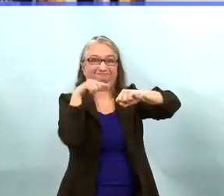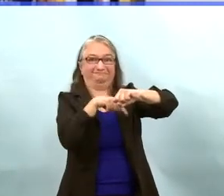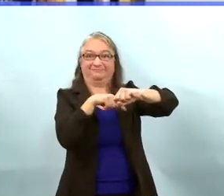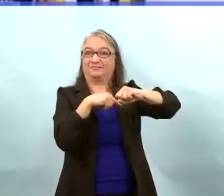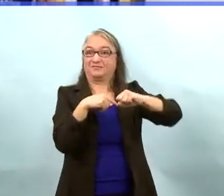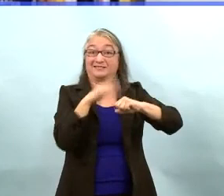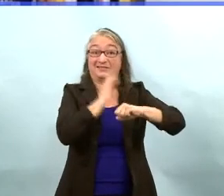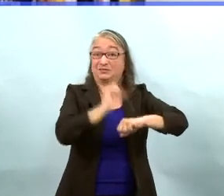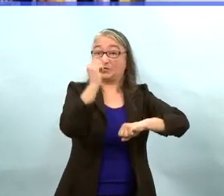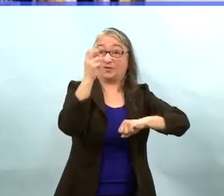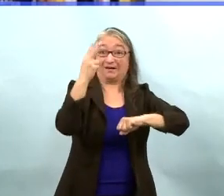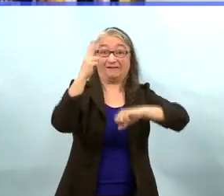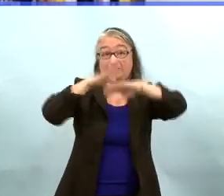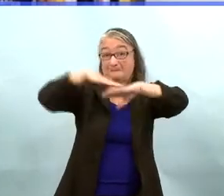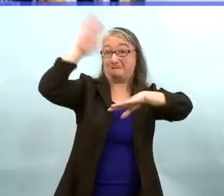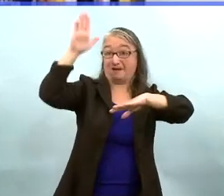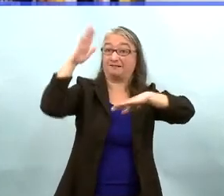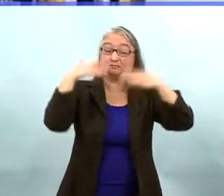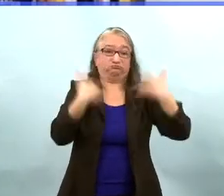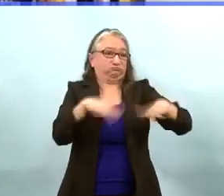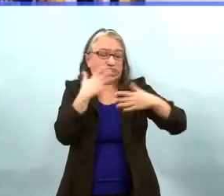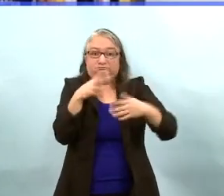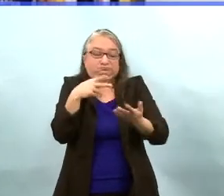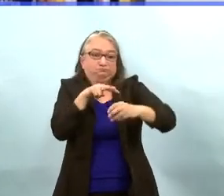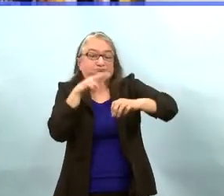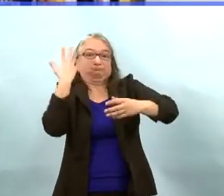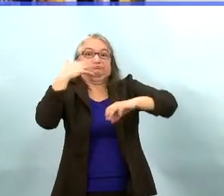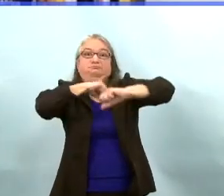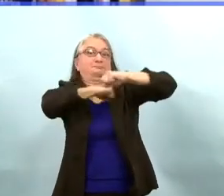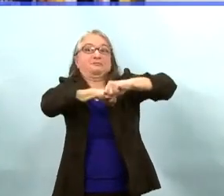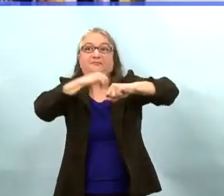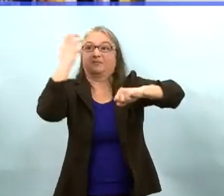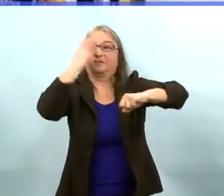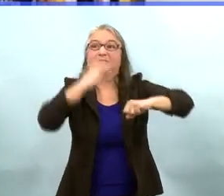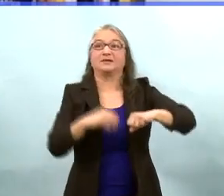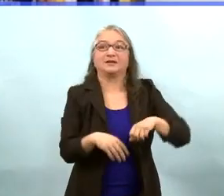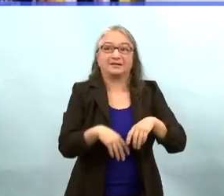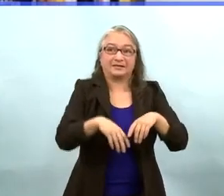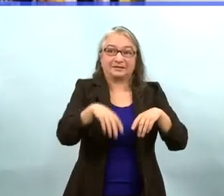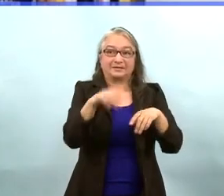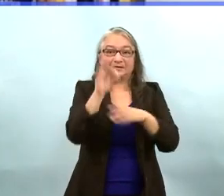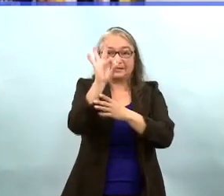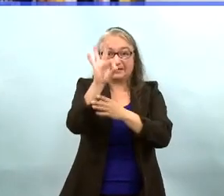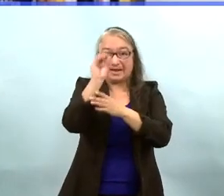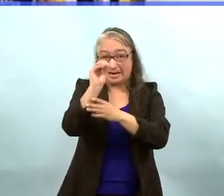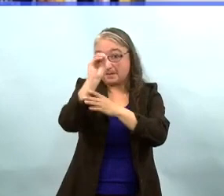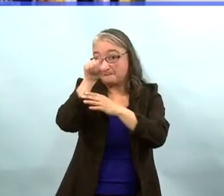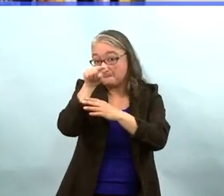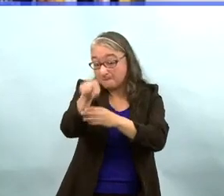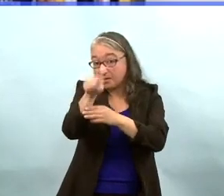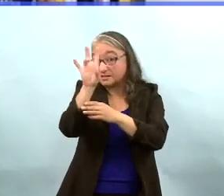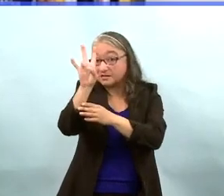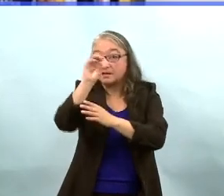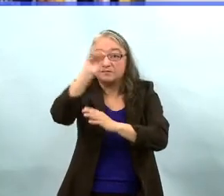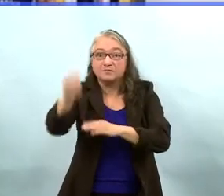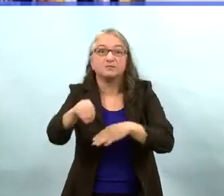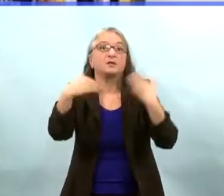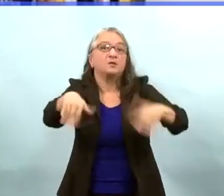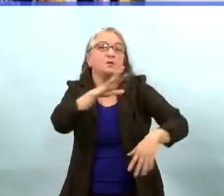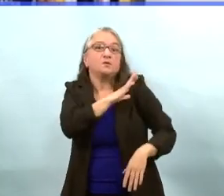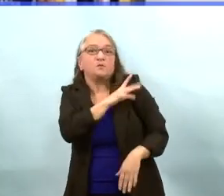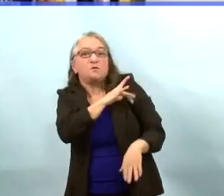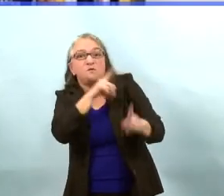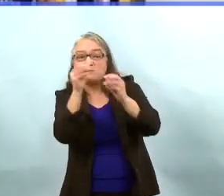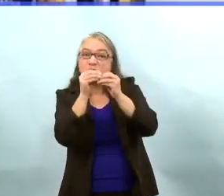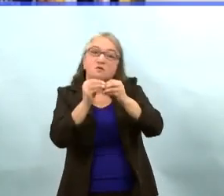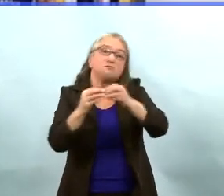que les enfants plus âgés et les adultes. Et on veut protéger les enfants du Manitoba. On veut donner aux parents cet